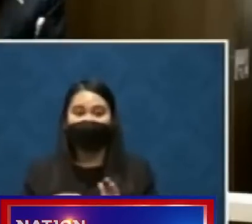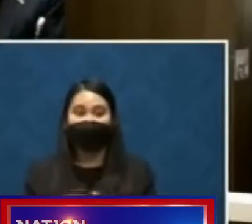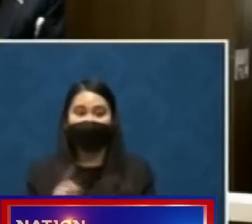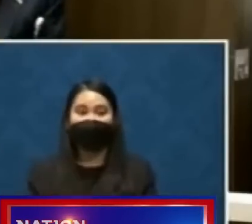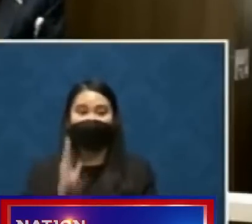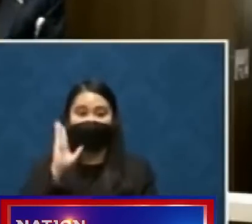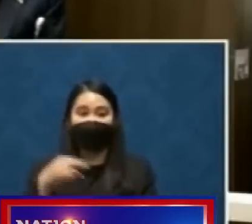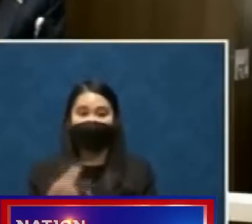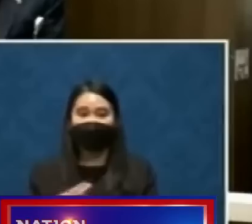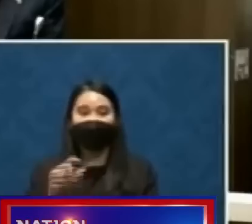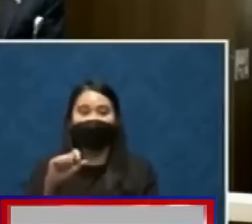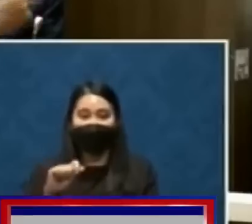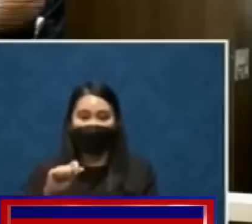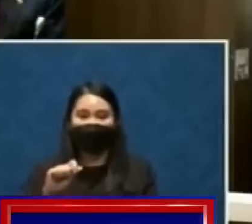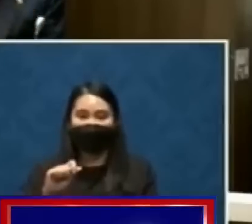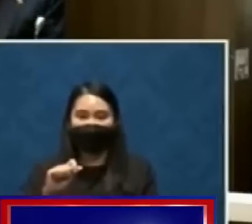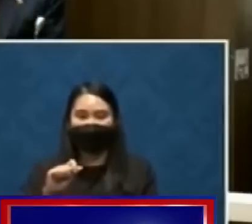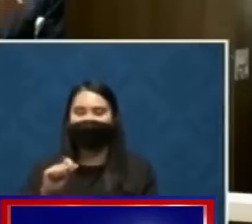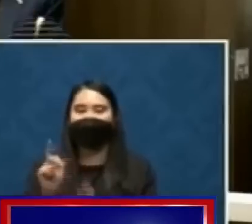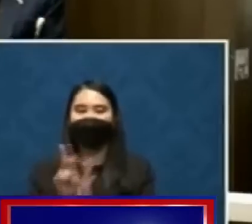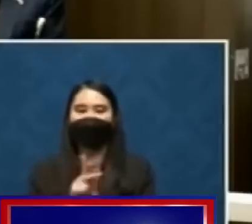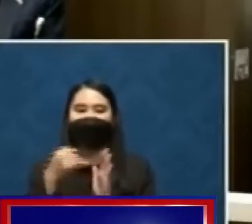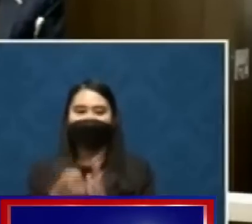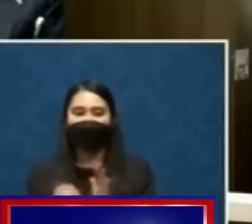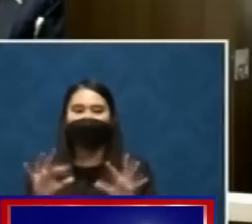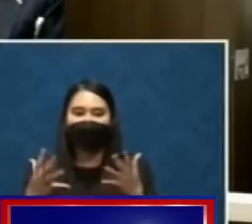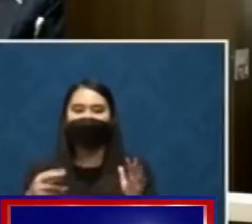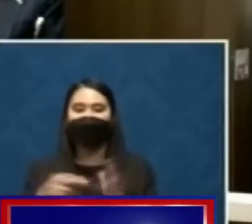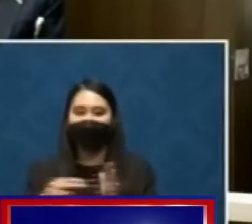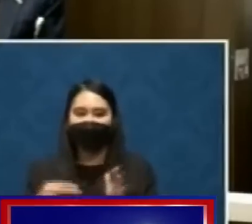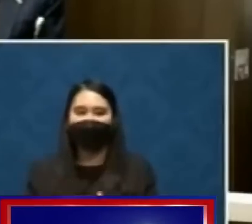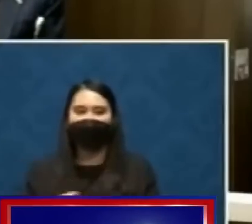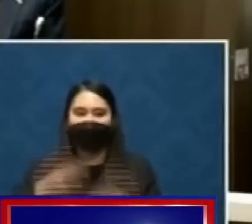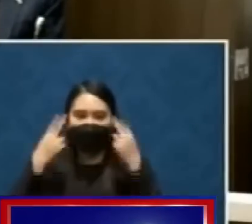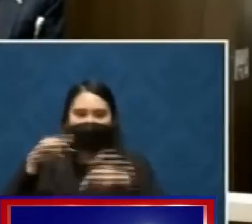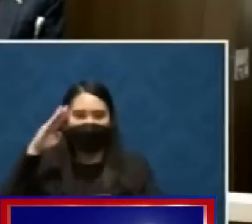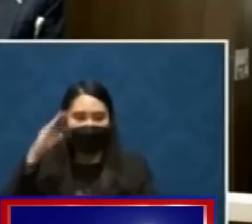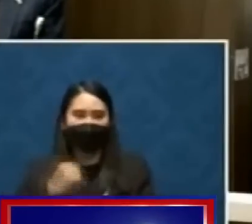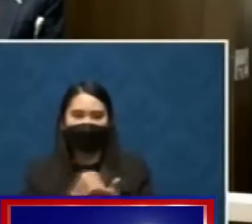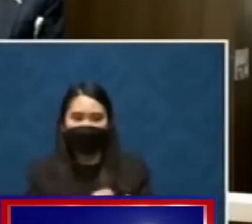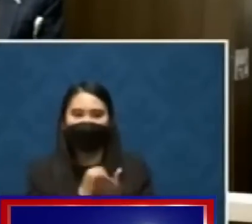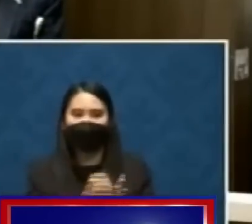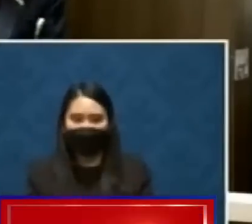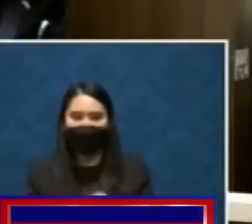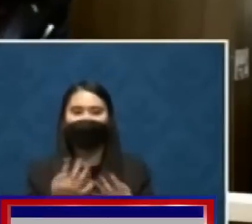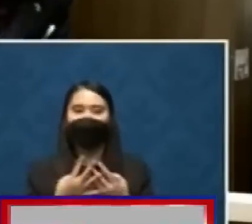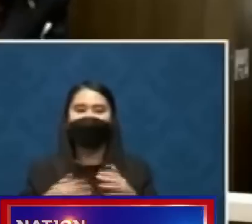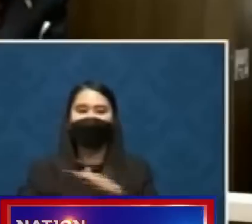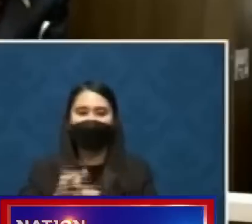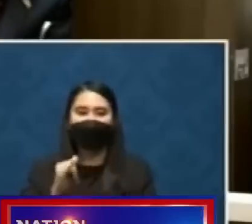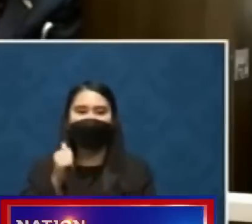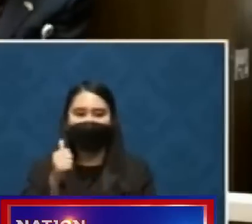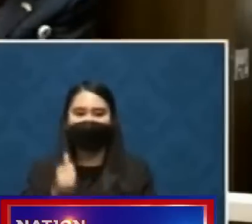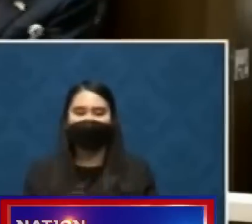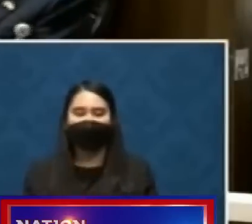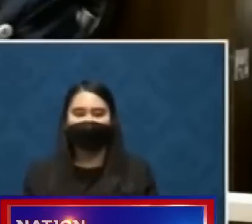ว.อ่างยังรอดก็เชื่อมือพลเอกประยุทธ์ได้เลยว่าจะต้องหาทางช่วยให้ทุนมิลัดรอดออกมาได้อย่าง